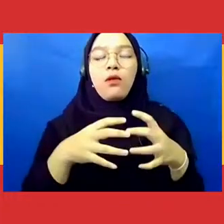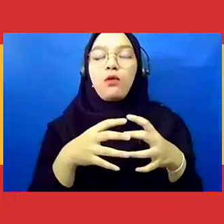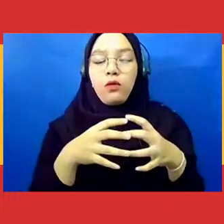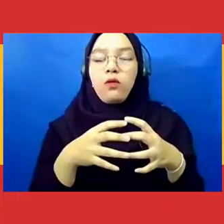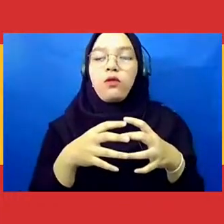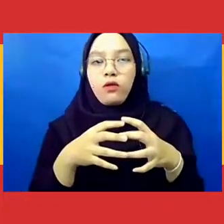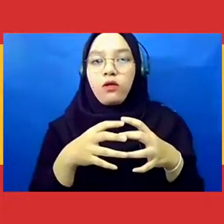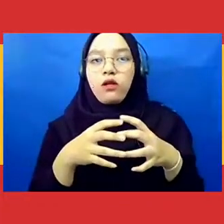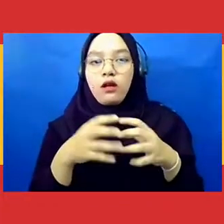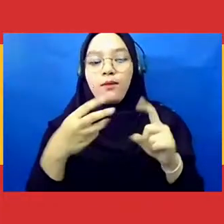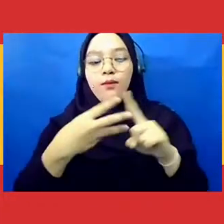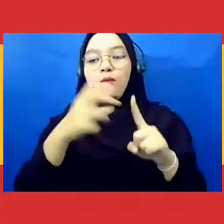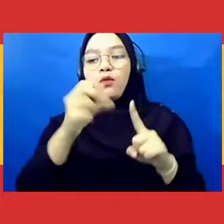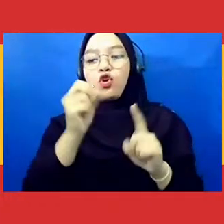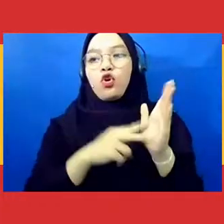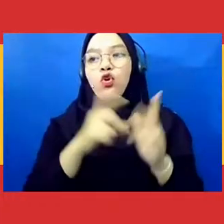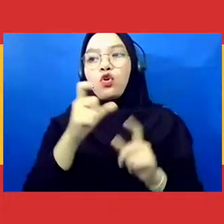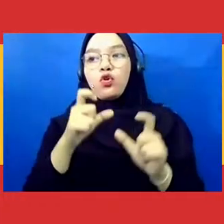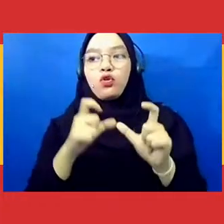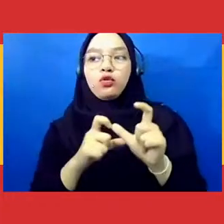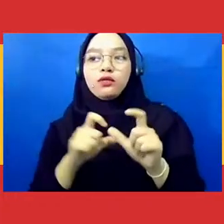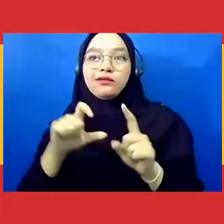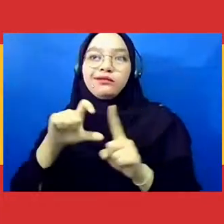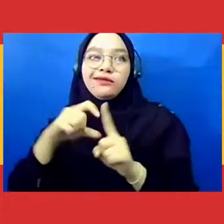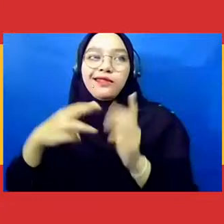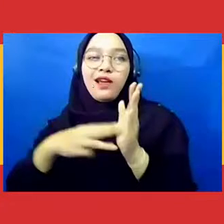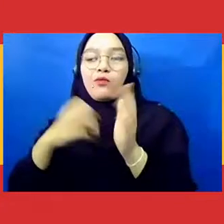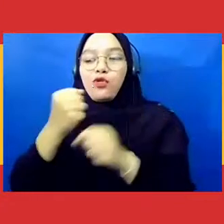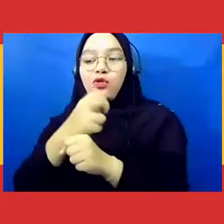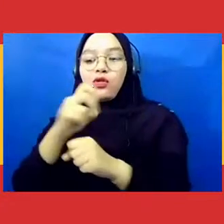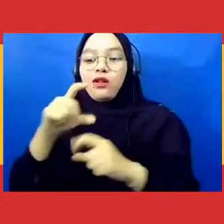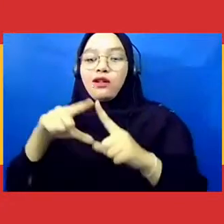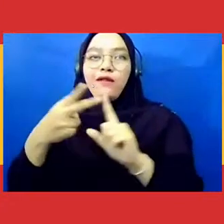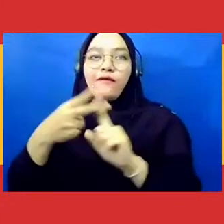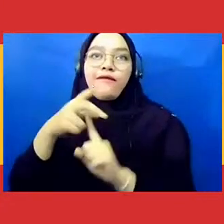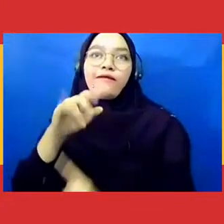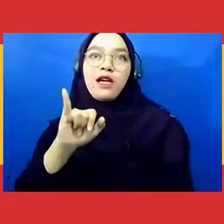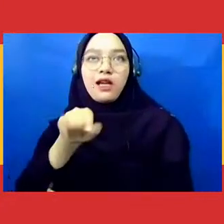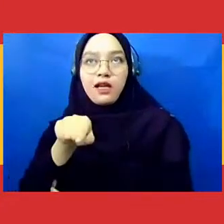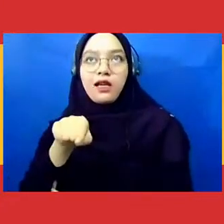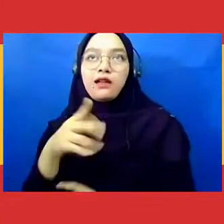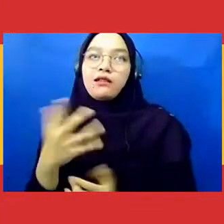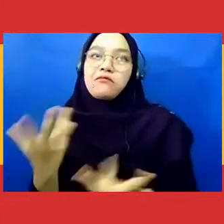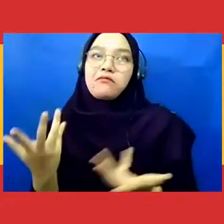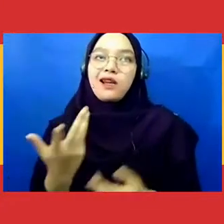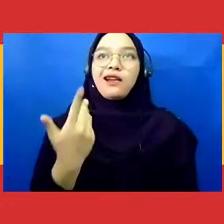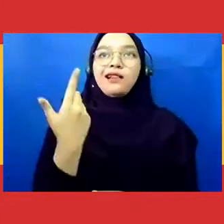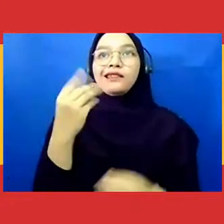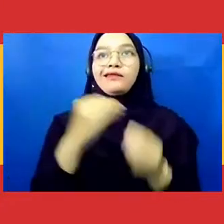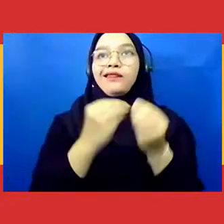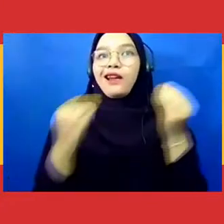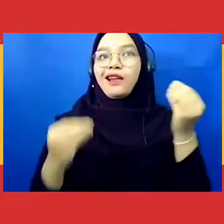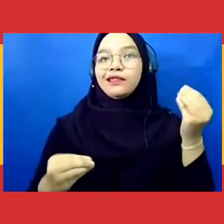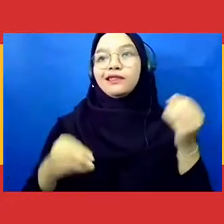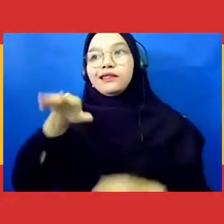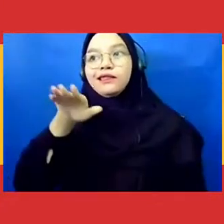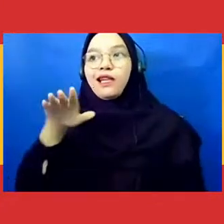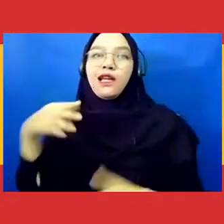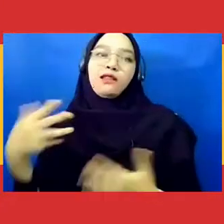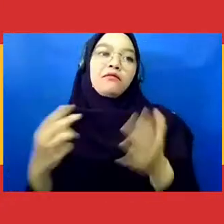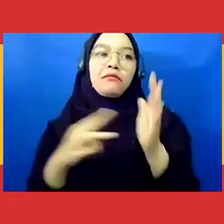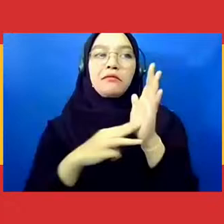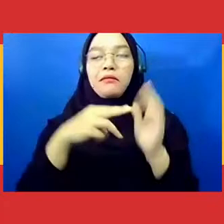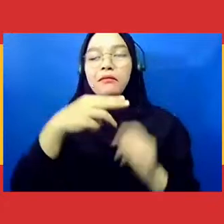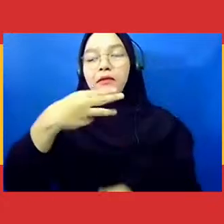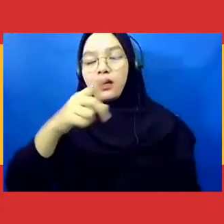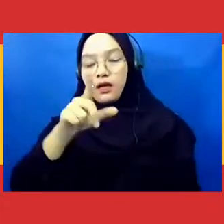kelompok bonus demografi. Di mana generasi Z, generasi milenium yang 7 tahun ke depan ini akan